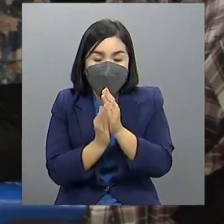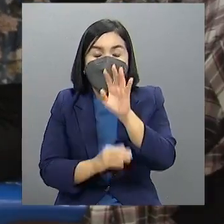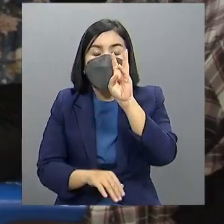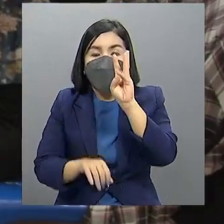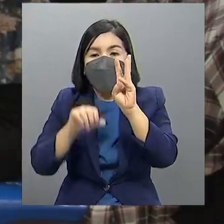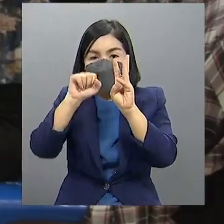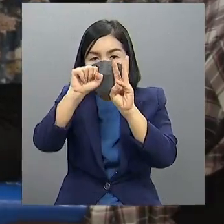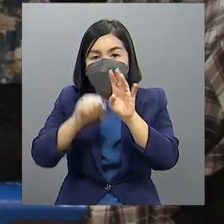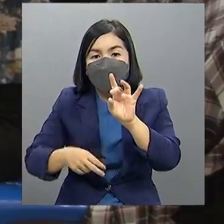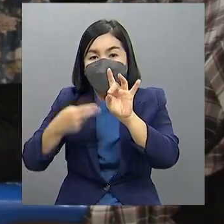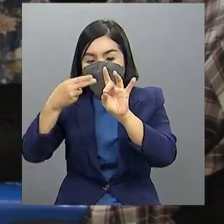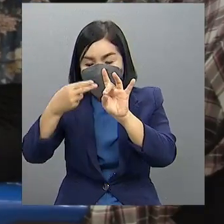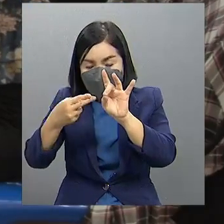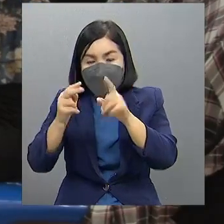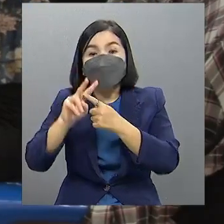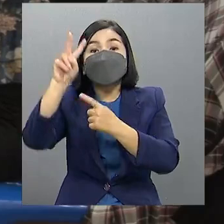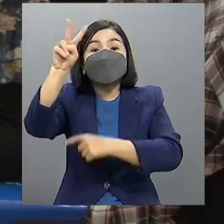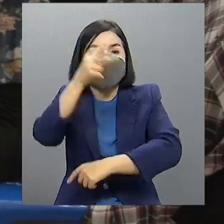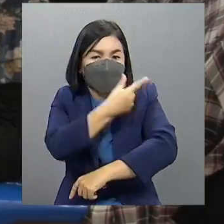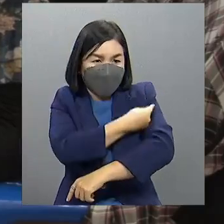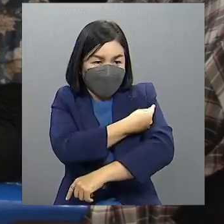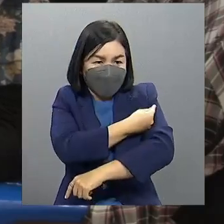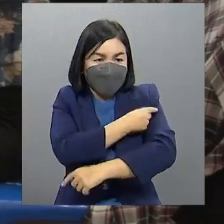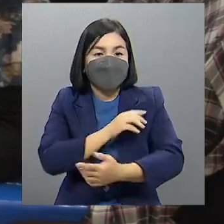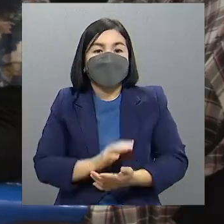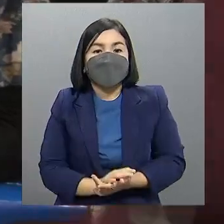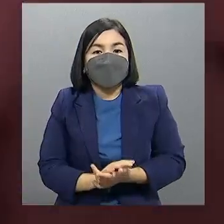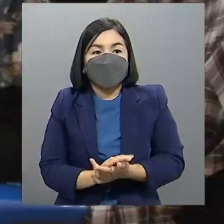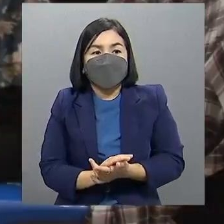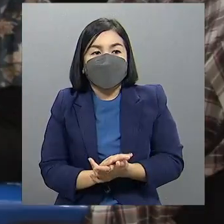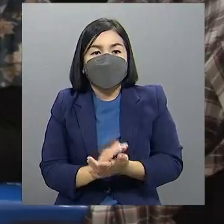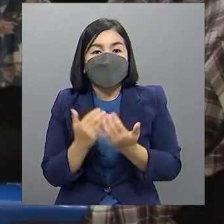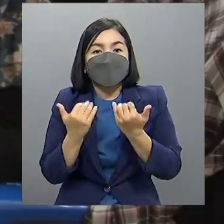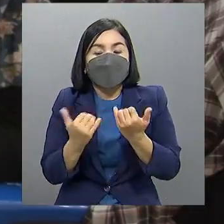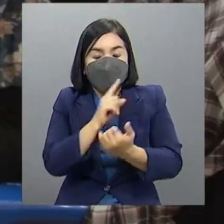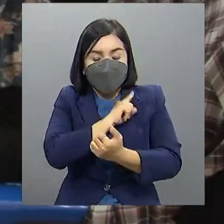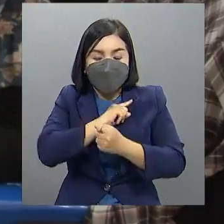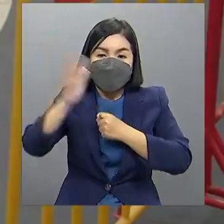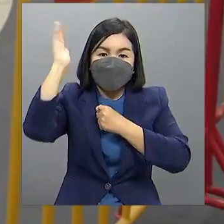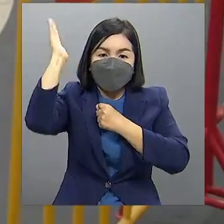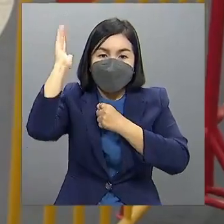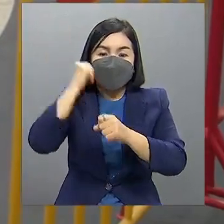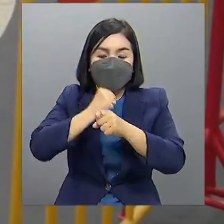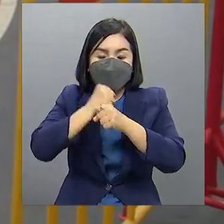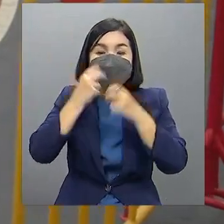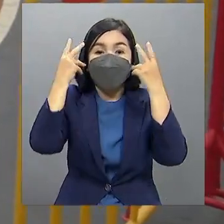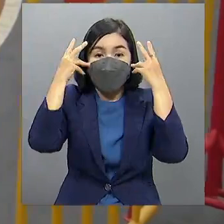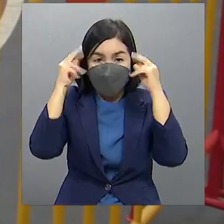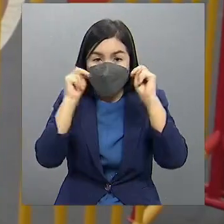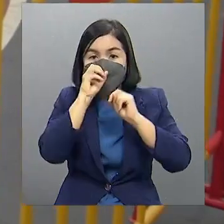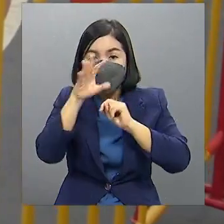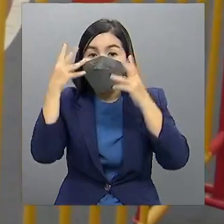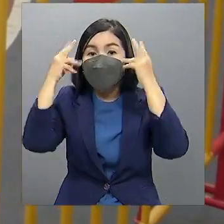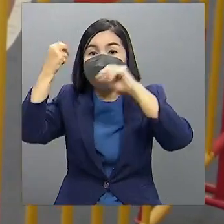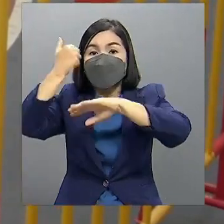ส่วนใหญ่เป็นเข็มที่ 2นายธนกรวังบุญคงชนะโฆษกประจำสำนักนายกรัฐมนตรีเปิดเผยว่าพลเอกประยุทธ์จันทร์โอชานายก